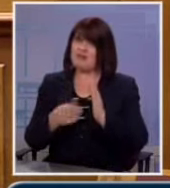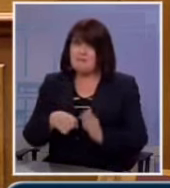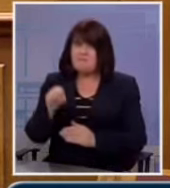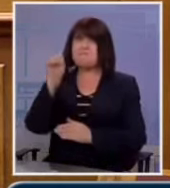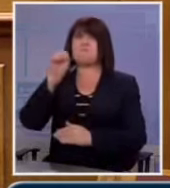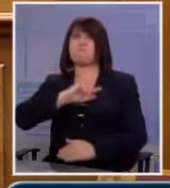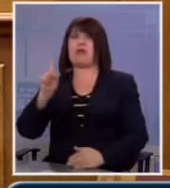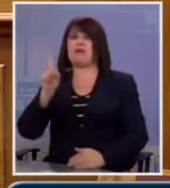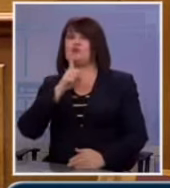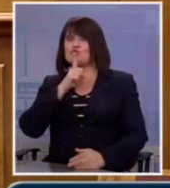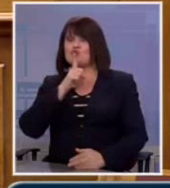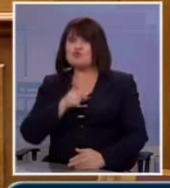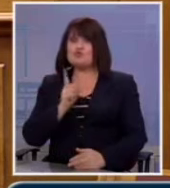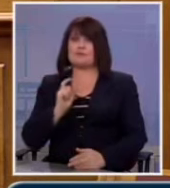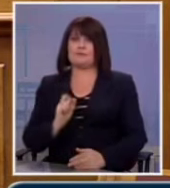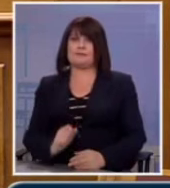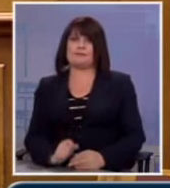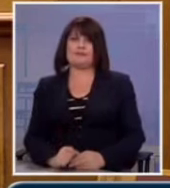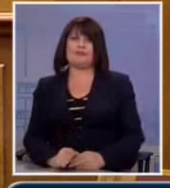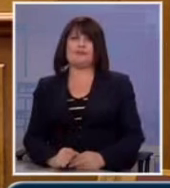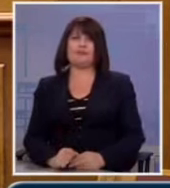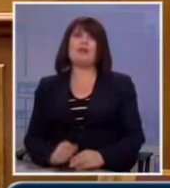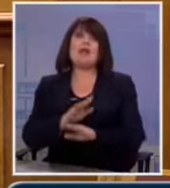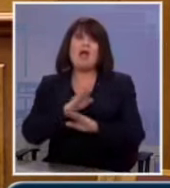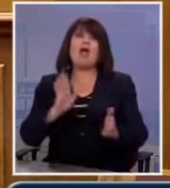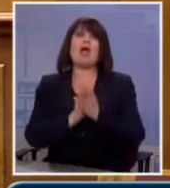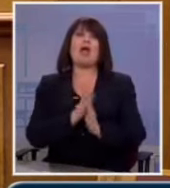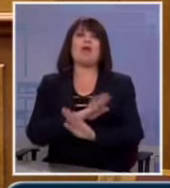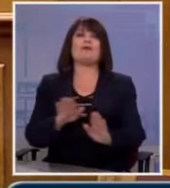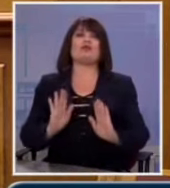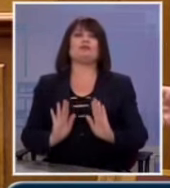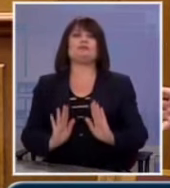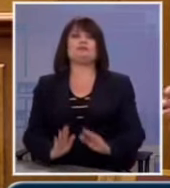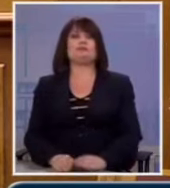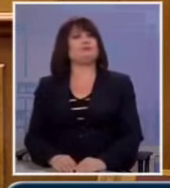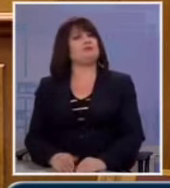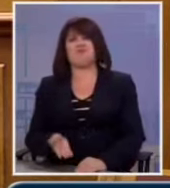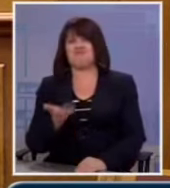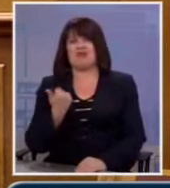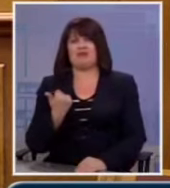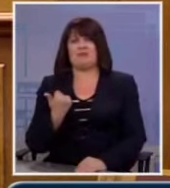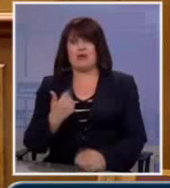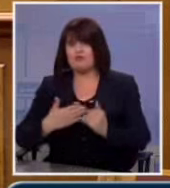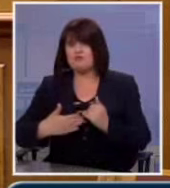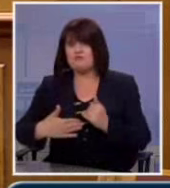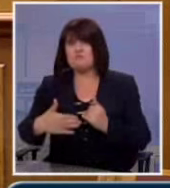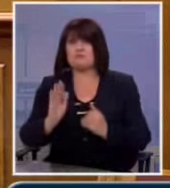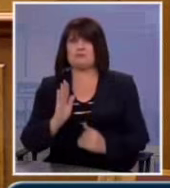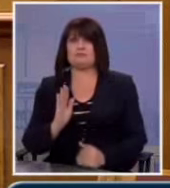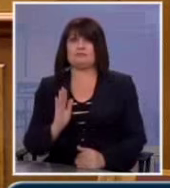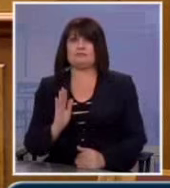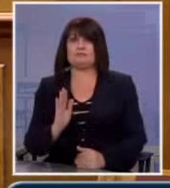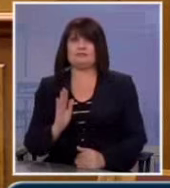κεφάλι. Να δημιουργήσουν ένα τελεσμένο. Ότι δεν υπάρχουν περιθώρια, δεν υπάρχει